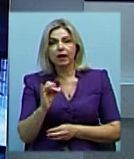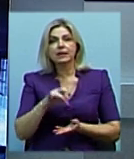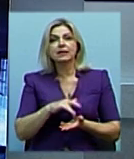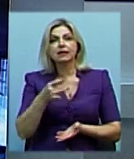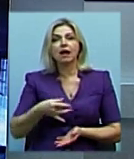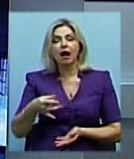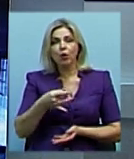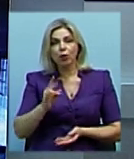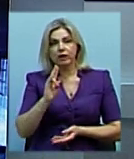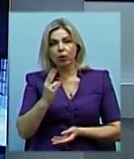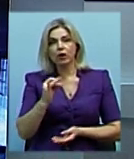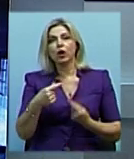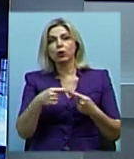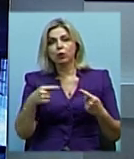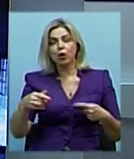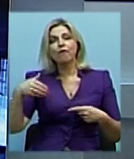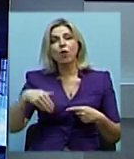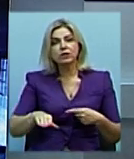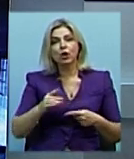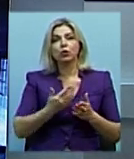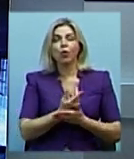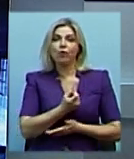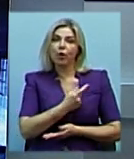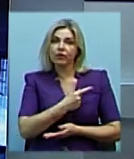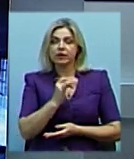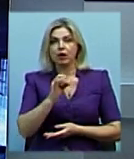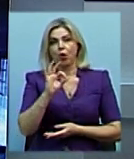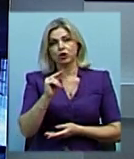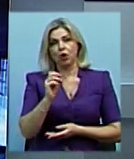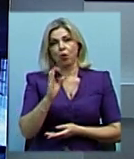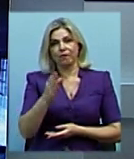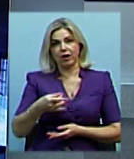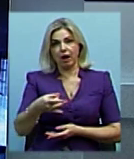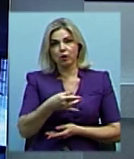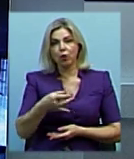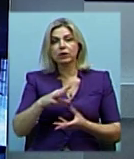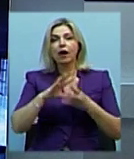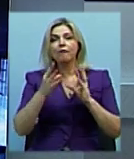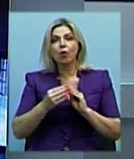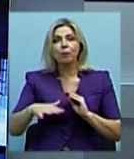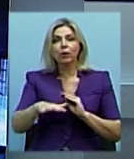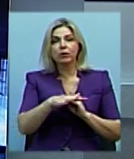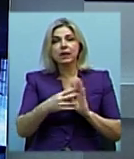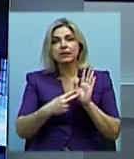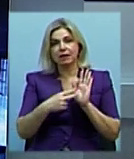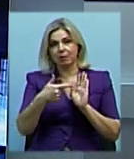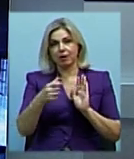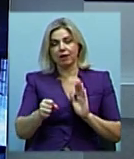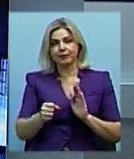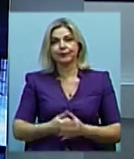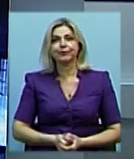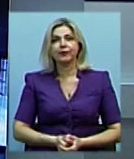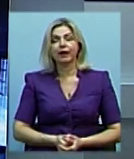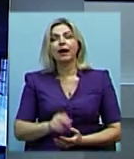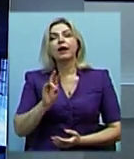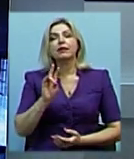району Миколаєва, інші у Вознесенському, Новоодеському та Очаківському районах. Загальною площею 7 гектарів.